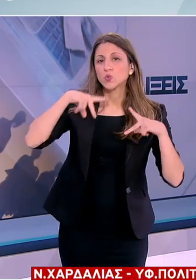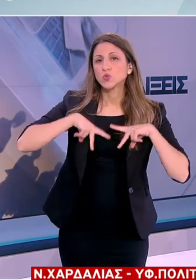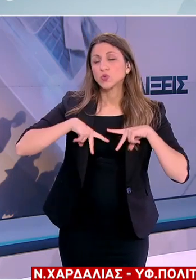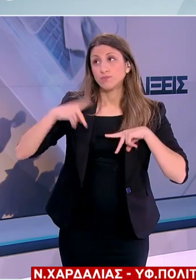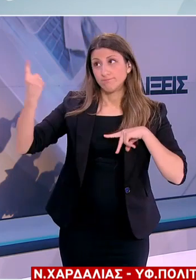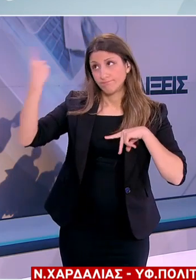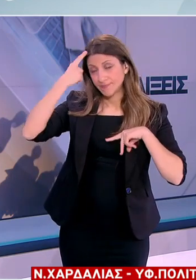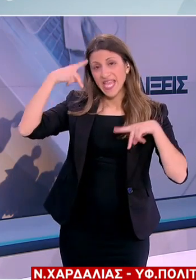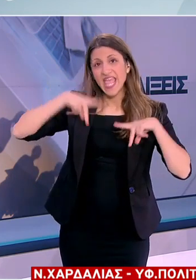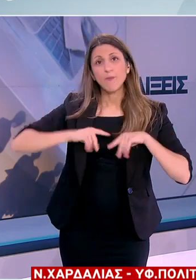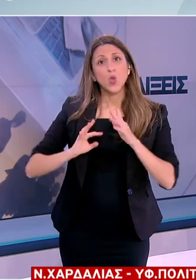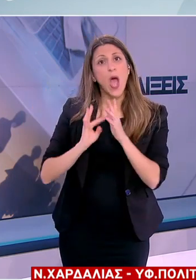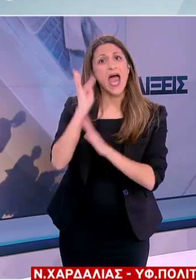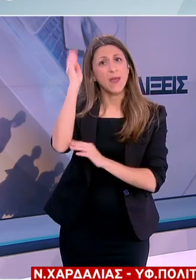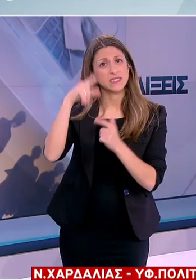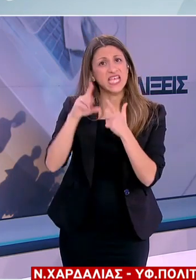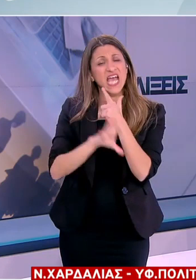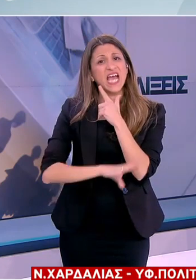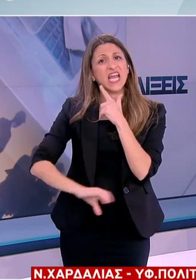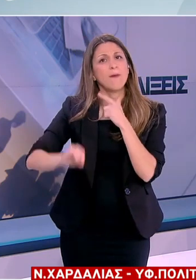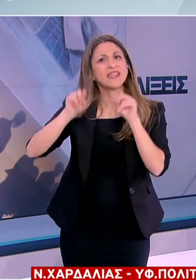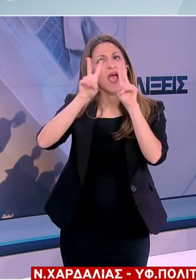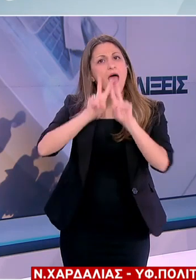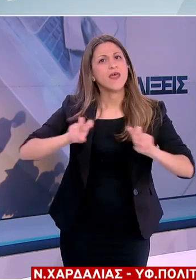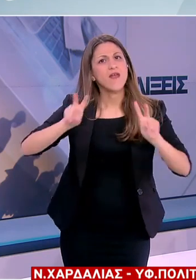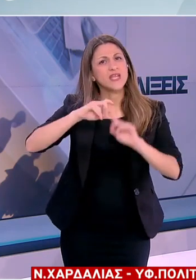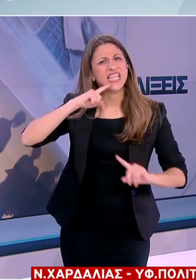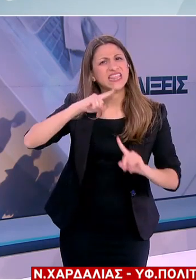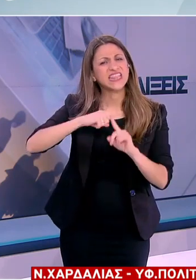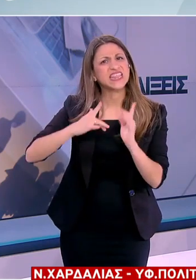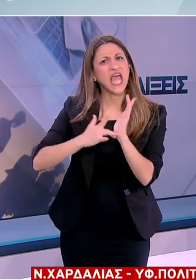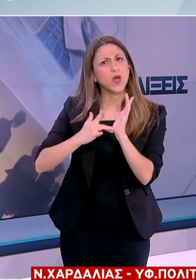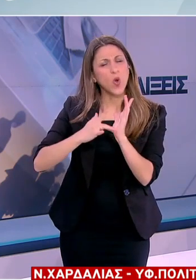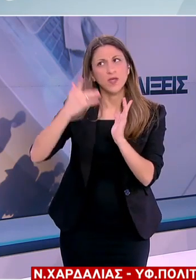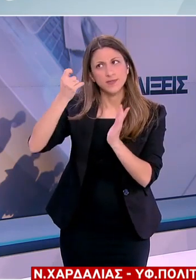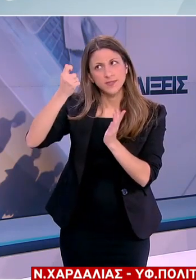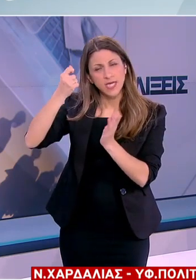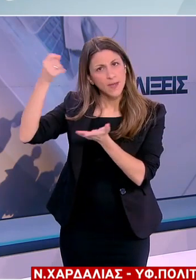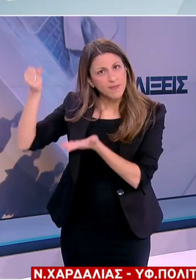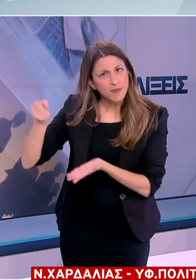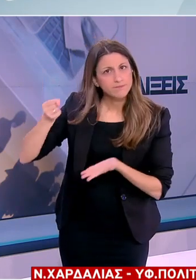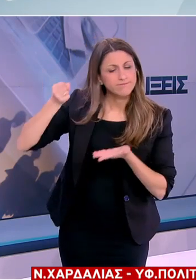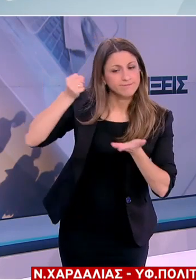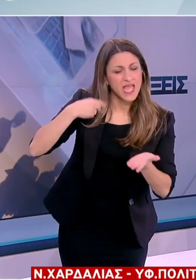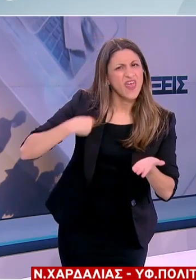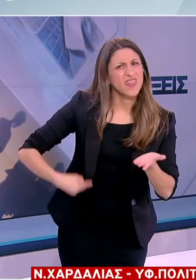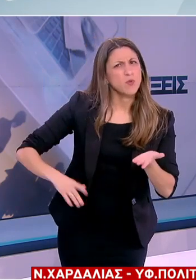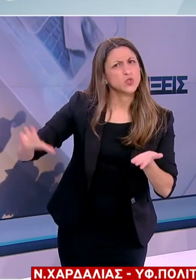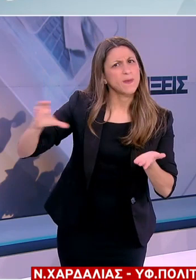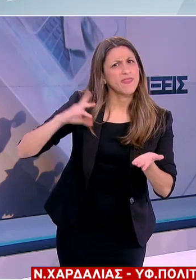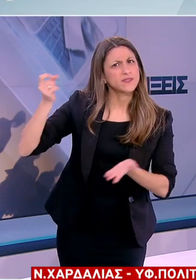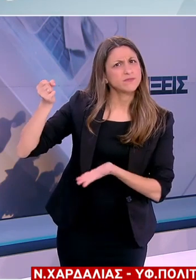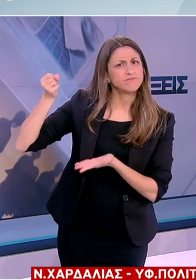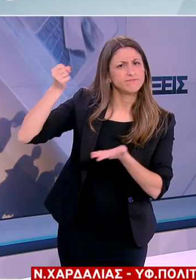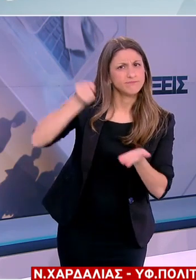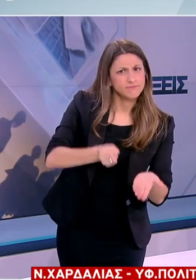Επενδύσεων προχώρησε μέσω της Γενικής Γραμματείας Έρευνας και Τεχνολογίας στη χρηματοδότηση από το πρόγραμμα δημοσίων επενδύσεων εμβληματικής